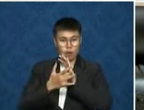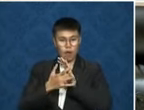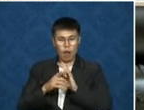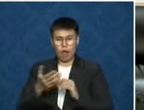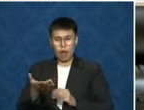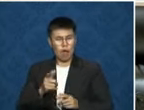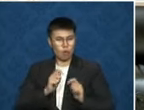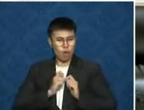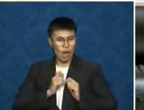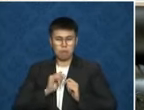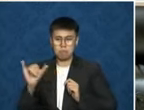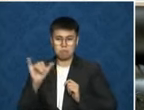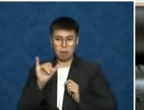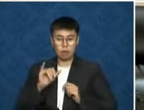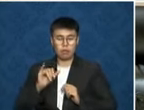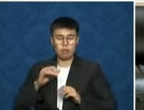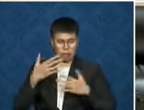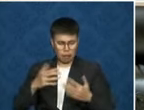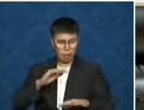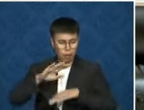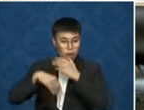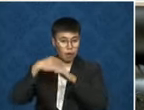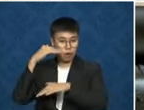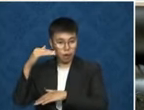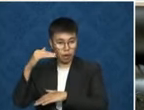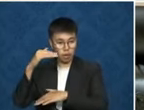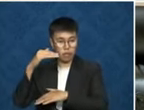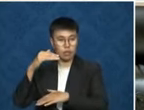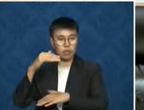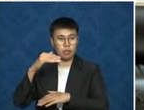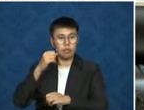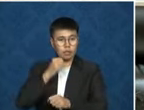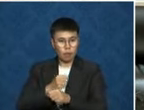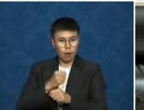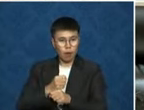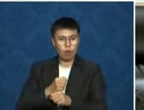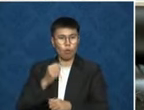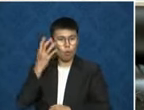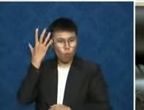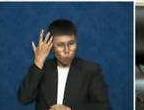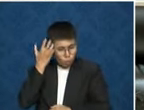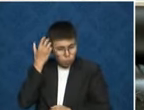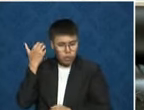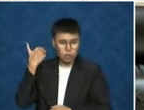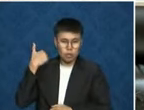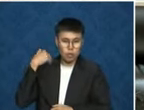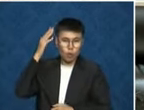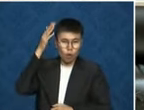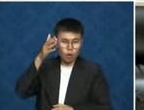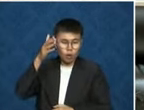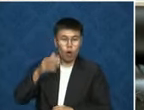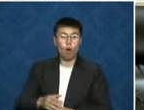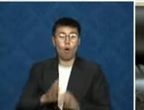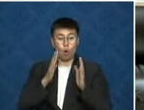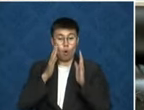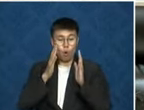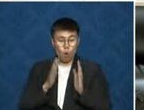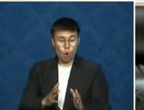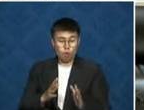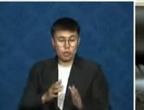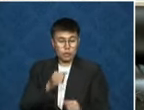ค่ะและความก้าวหน้าของเทคโนโลยีปัญญาประดิษฐ์ยังสร้างความกังวลในอนาคตด้วยว่าแรงงานมนุษย์จะถูกช